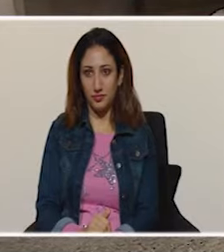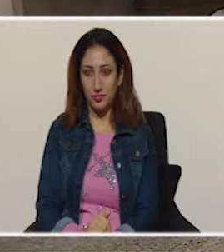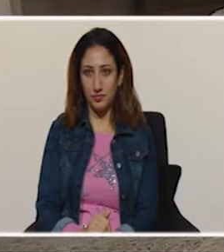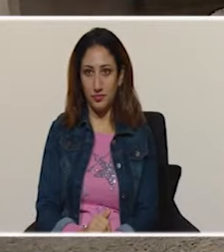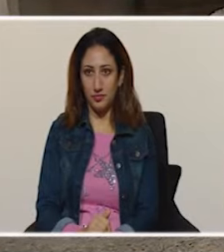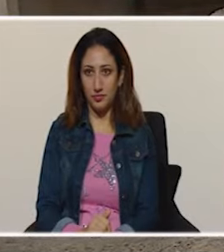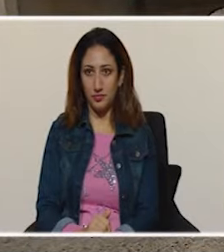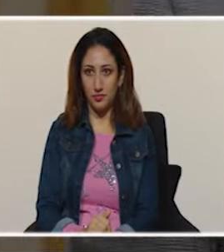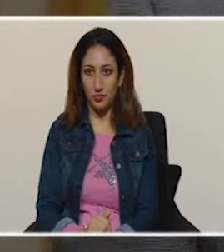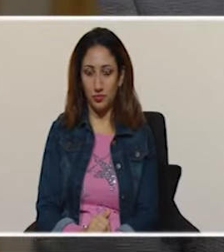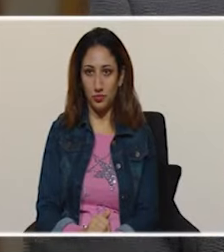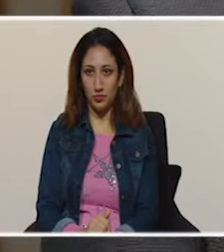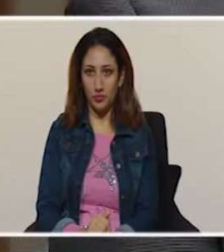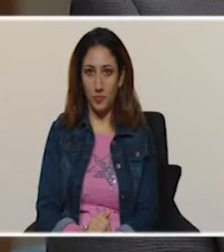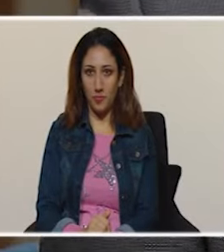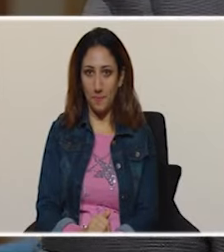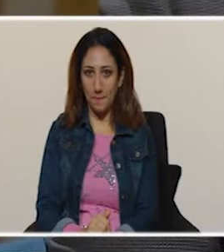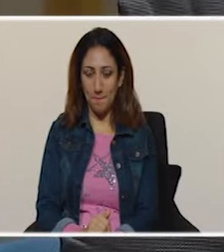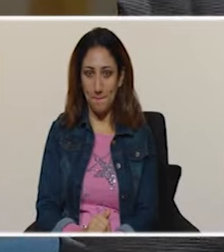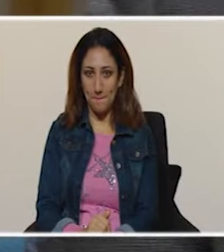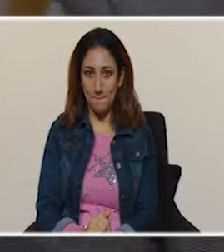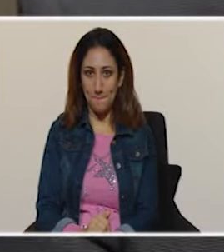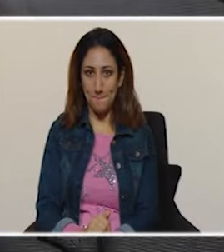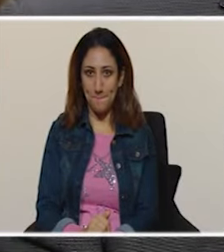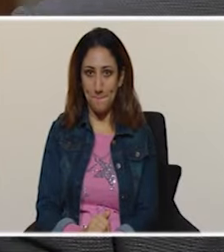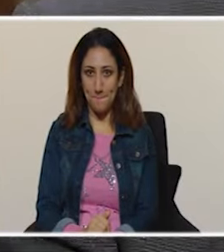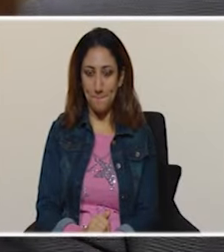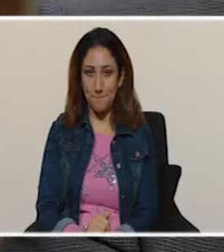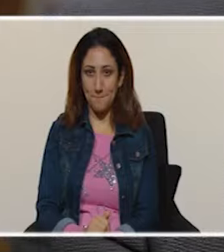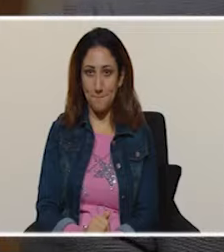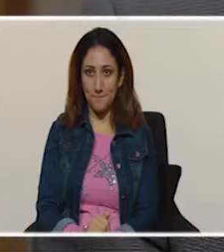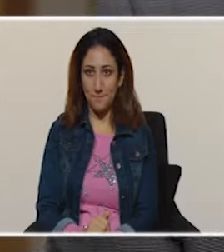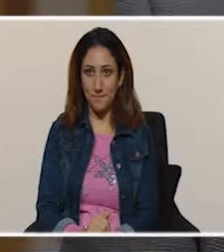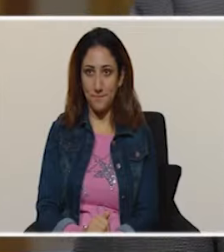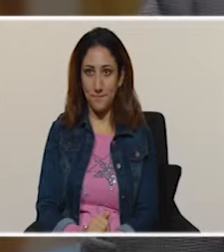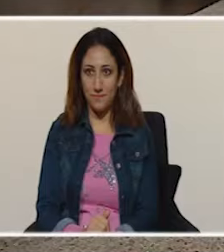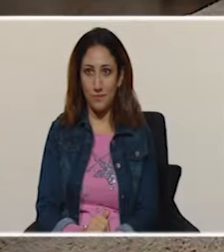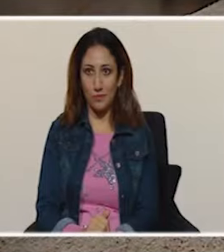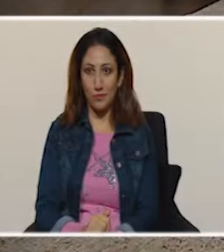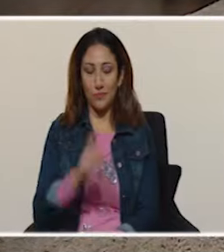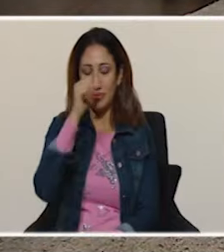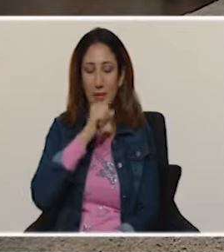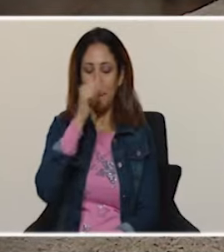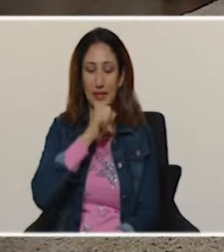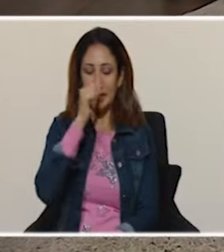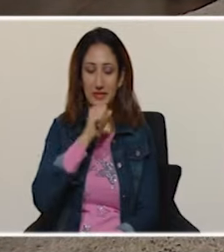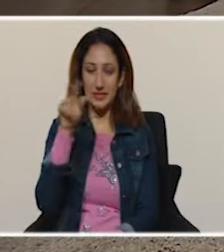هن انا وانت نغني الريحاني. انا هكون. طب احنا ايه هنغني كده؟ ايوه انا